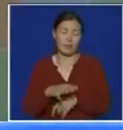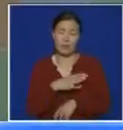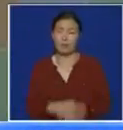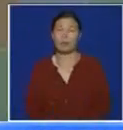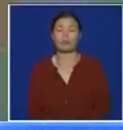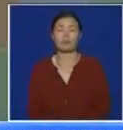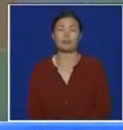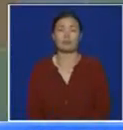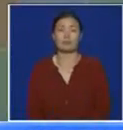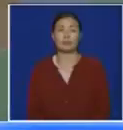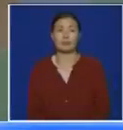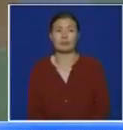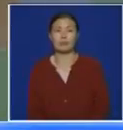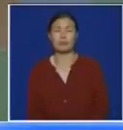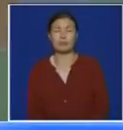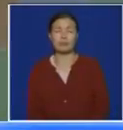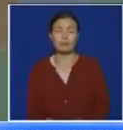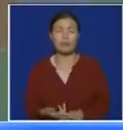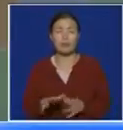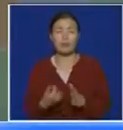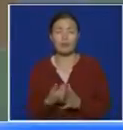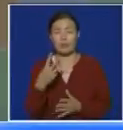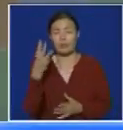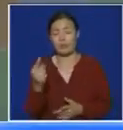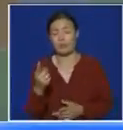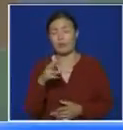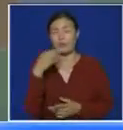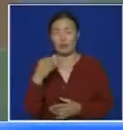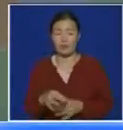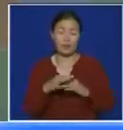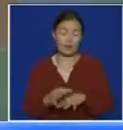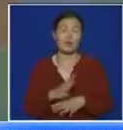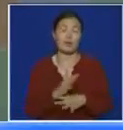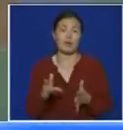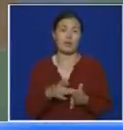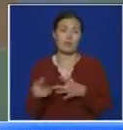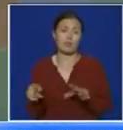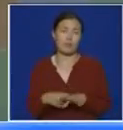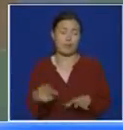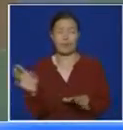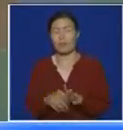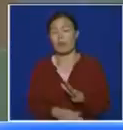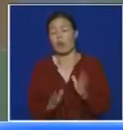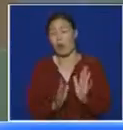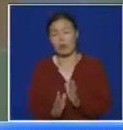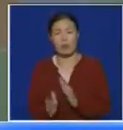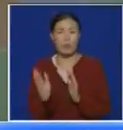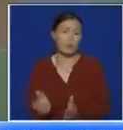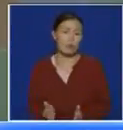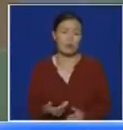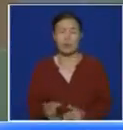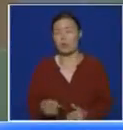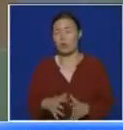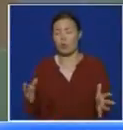Бұған дейін қалалық спартакиада 31 мамырда өткізген болатынбыз. Сол қалалық спартакиада қорытындысы бойынша ең